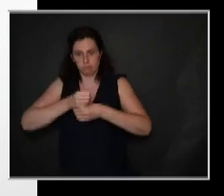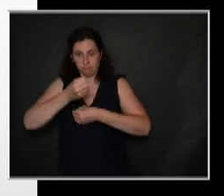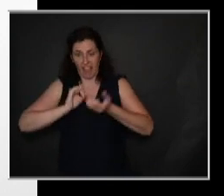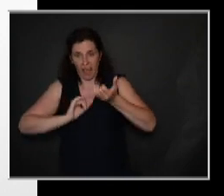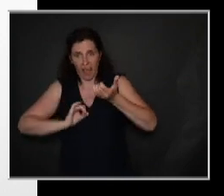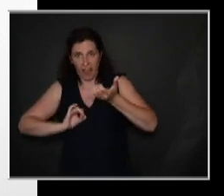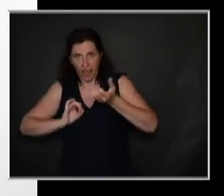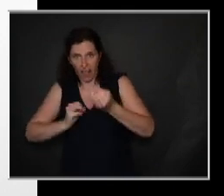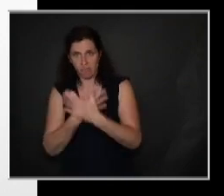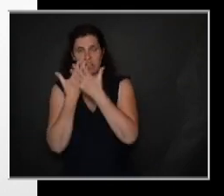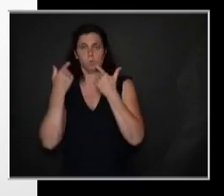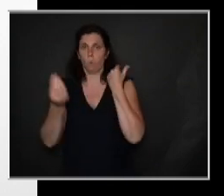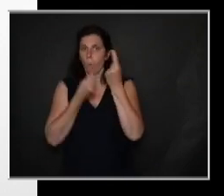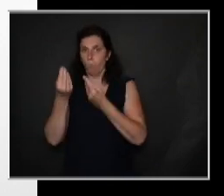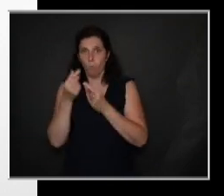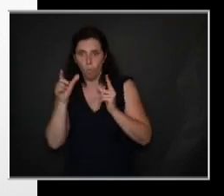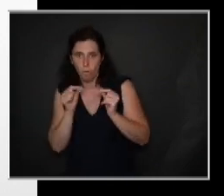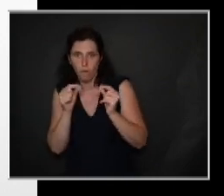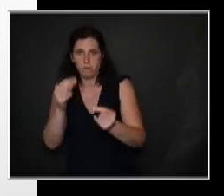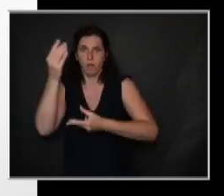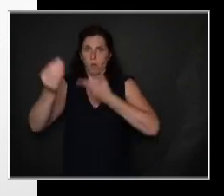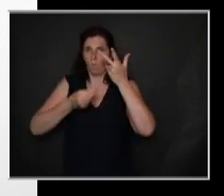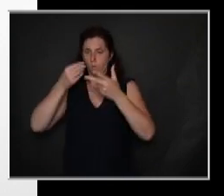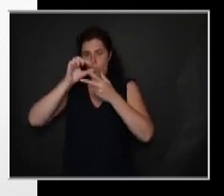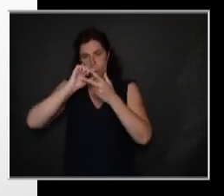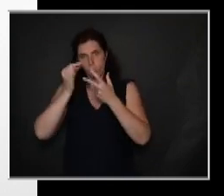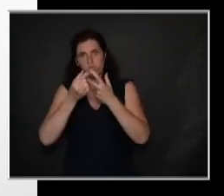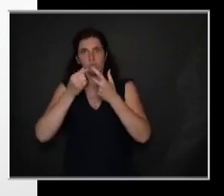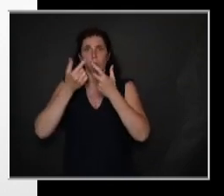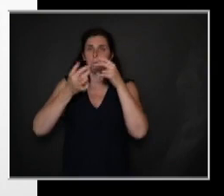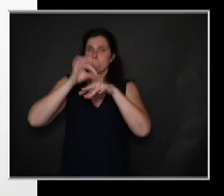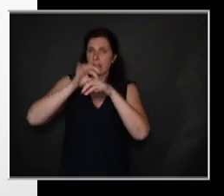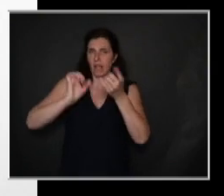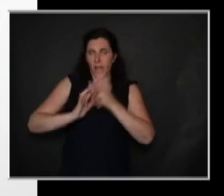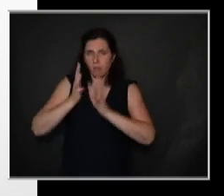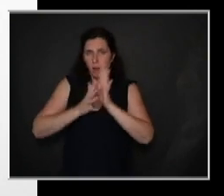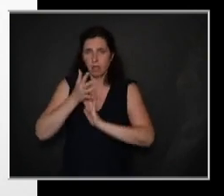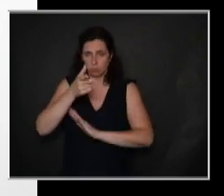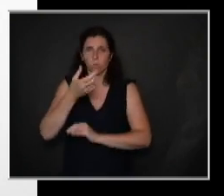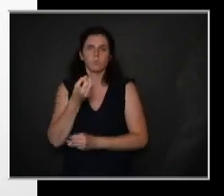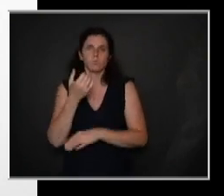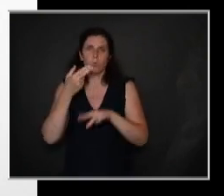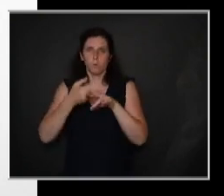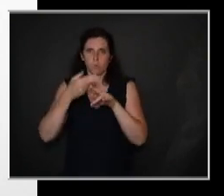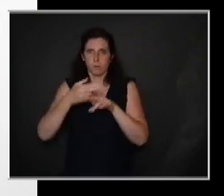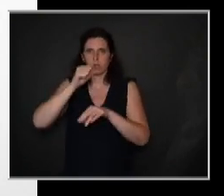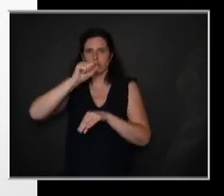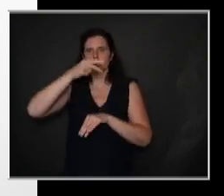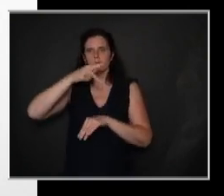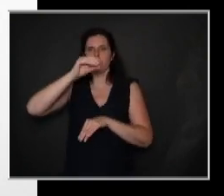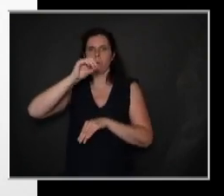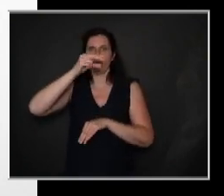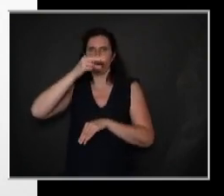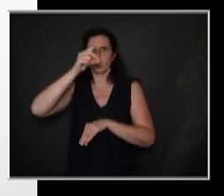ça peut être des tumeurs des vertèbres, ça peut être des maladies inflammatoires, comme une qui est très fréquente, qui s'appelle la spondyloarthrite. Donc